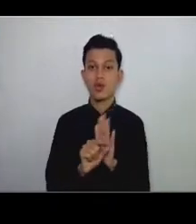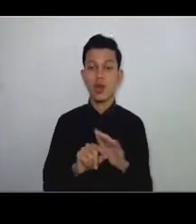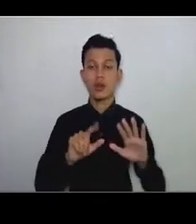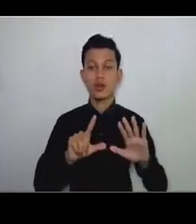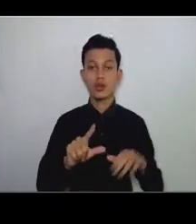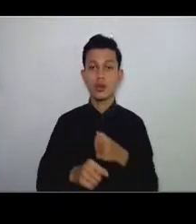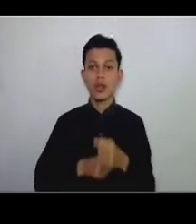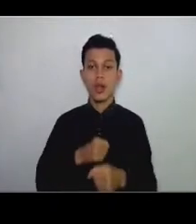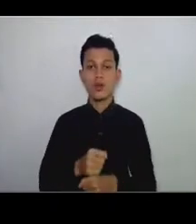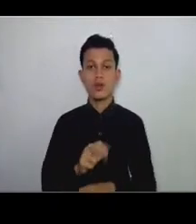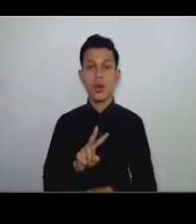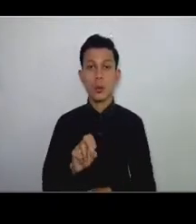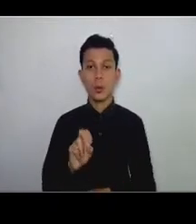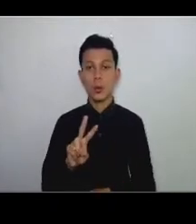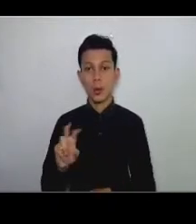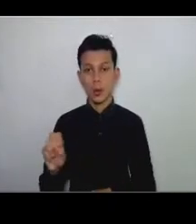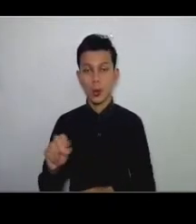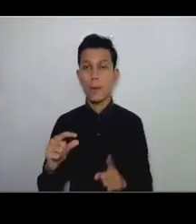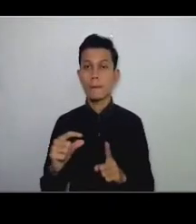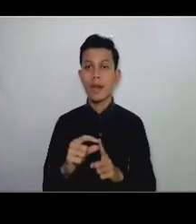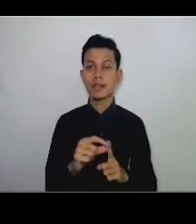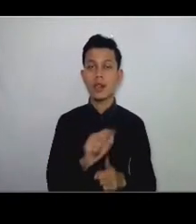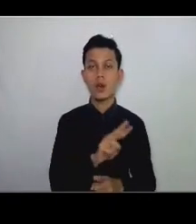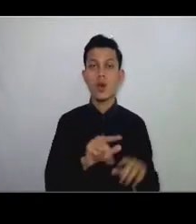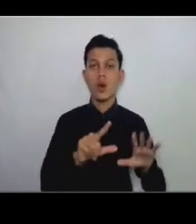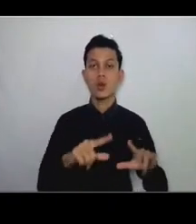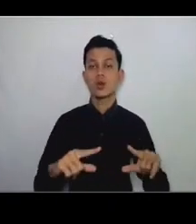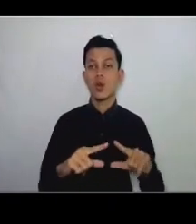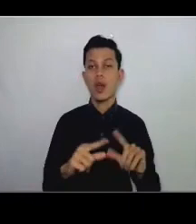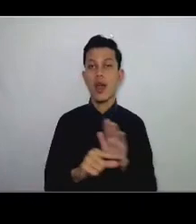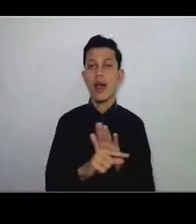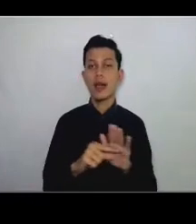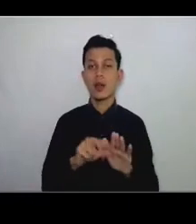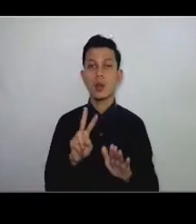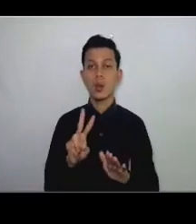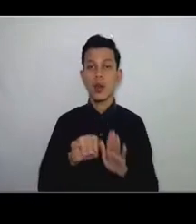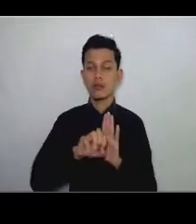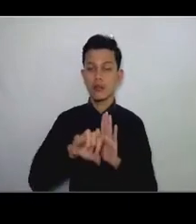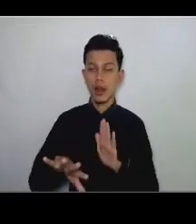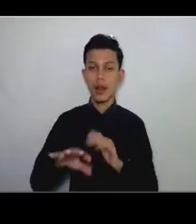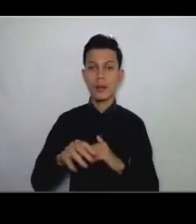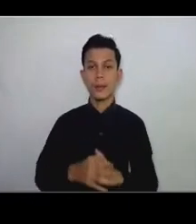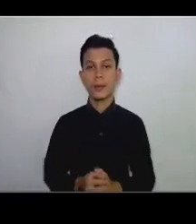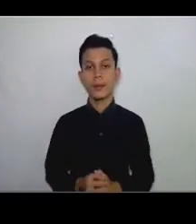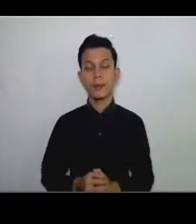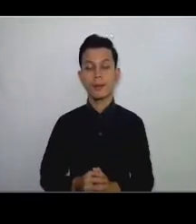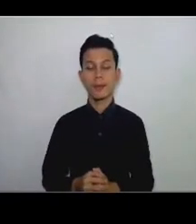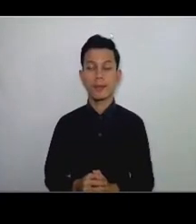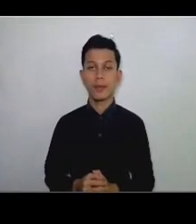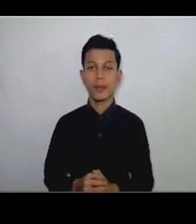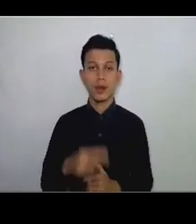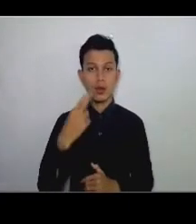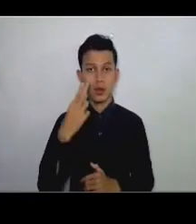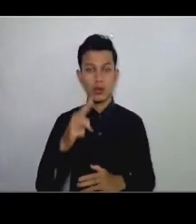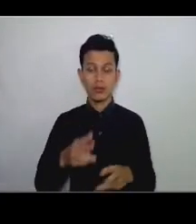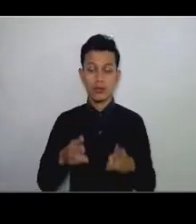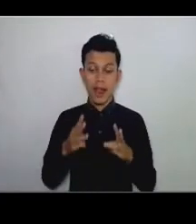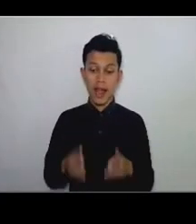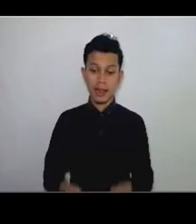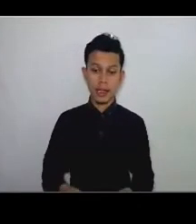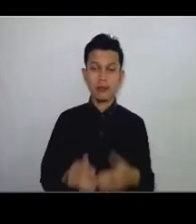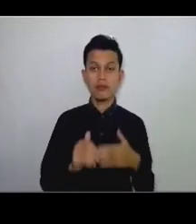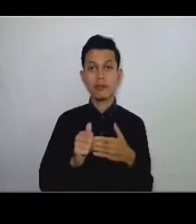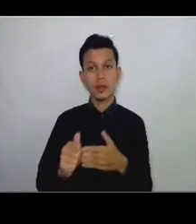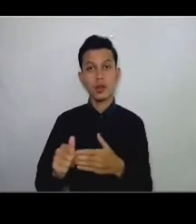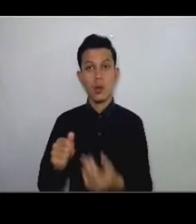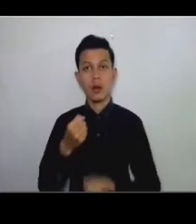tahun 2020 Pasal 27a Ayat ayat 2 menyatakan untuk menegakkan kode etik dan pedoman perilaku